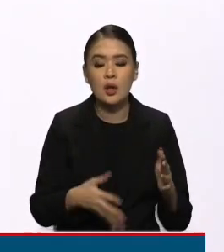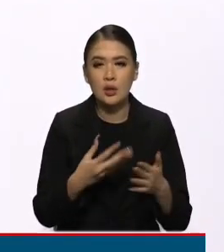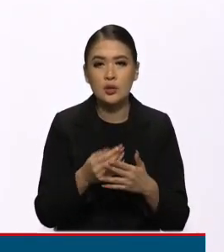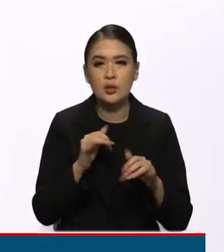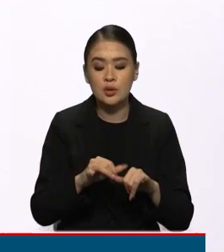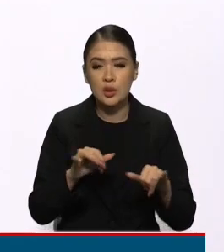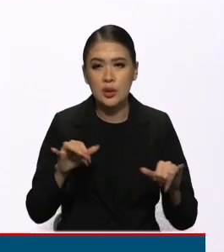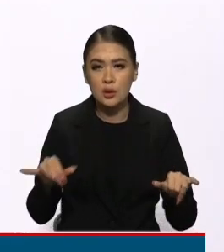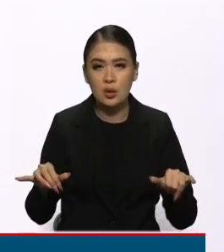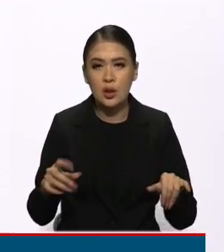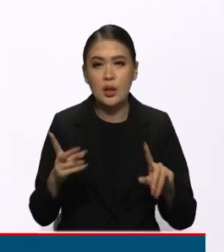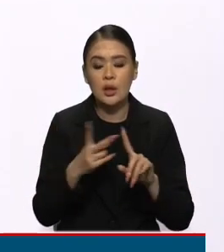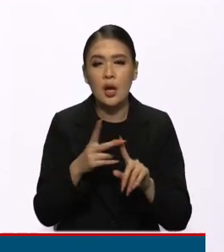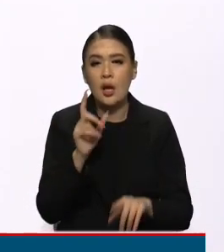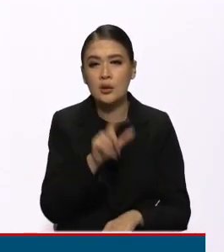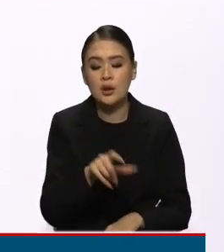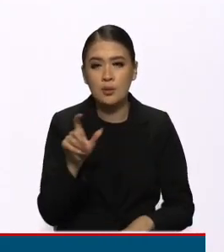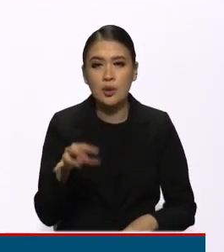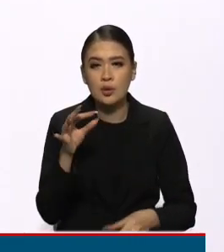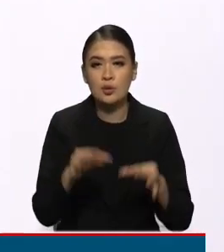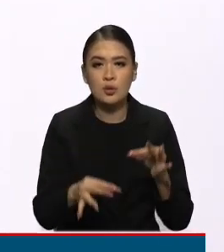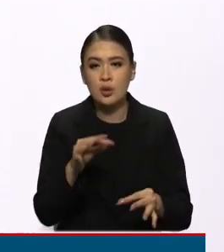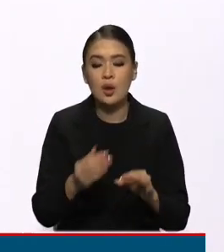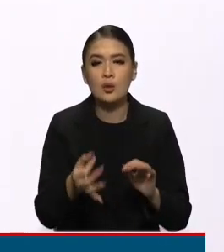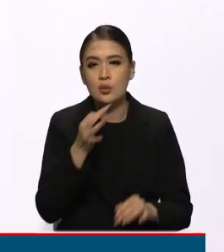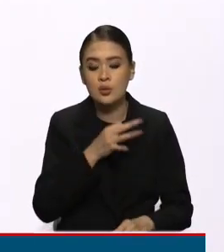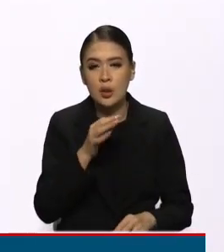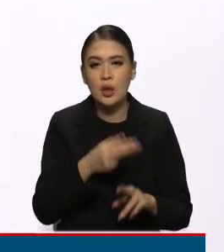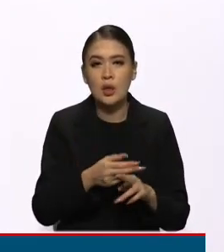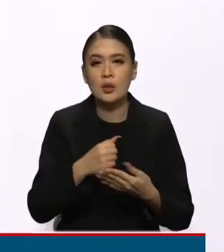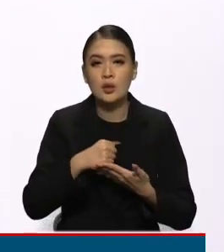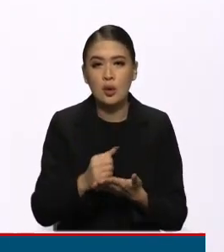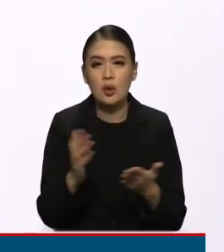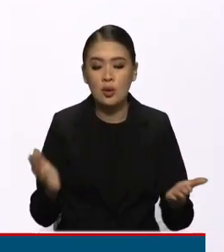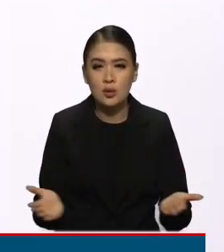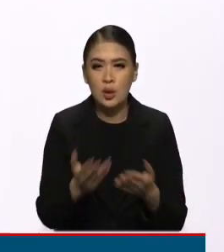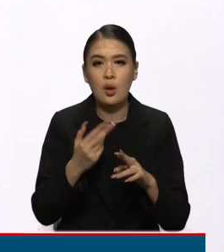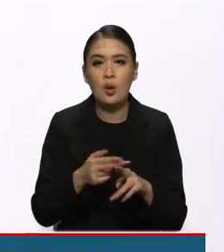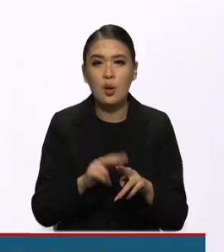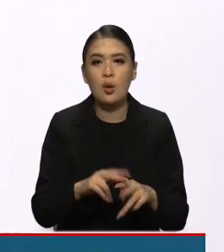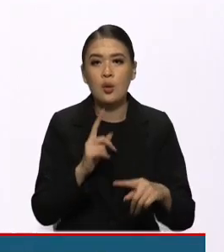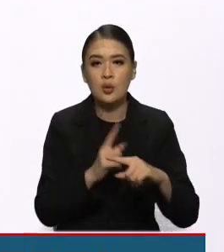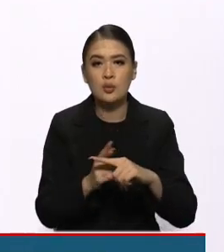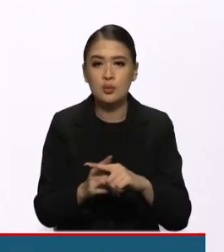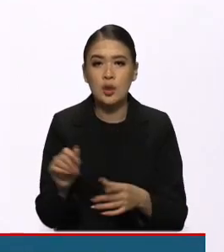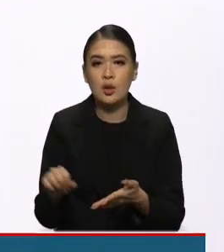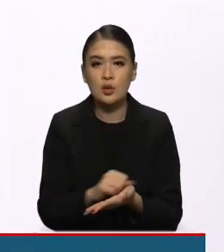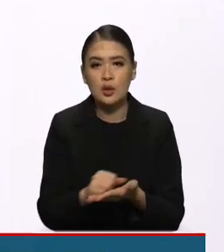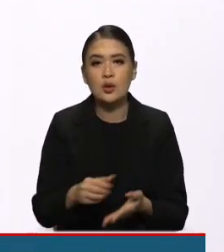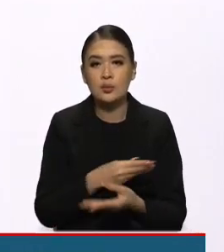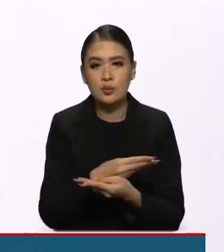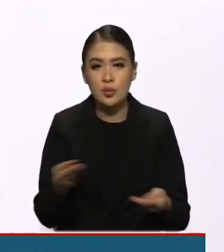кеңейту. Екіншіден, азаматтарды соттан тыс банкроттық рәсімін қолдану туралы өтінішке қосымша құжаттар беруден